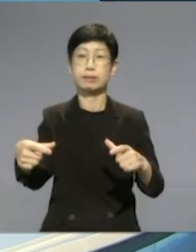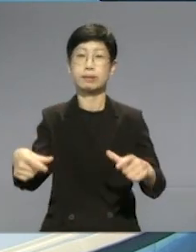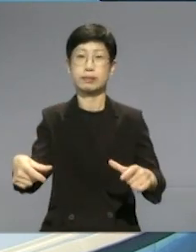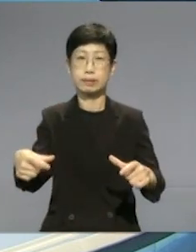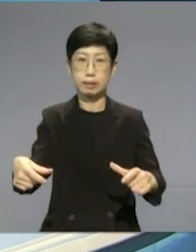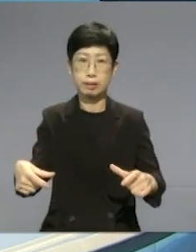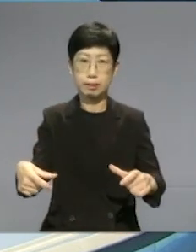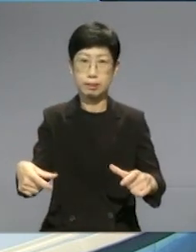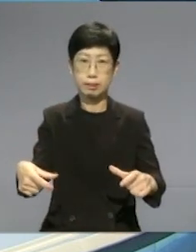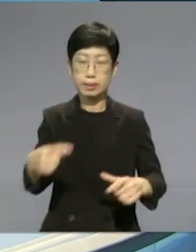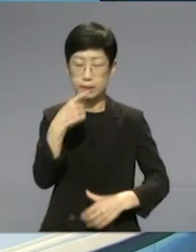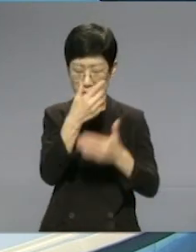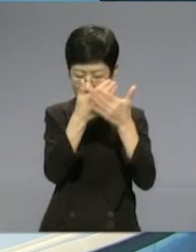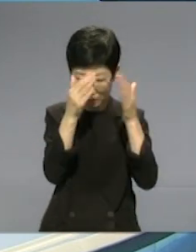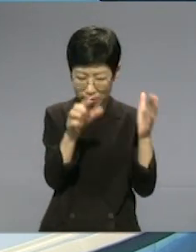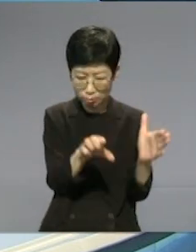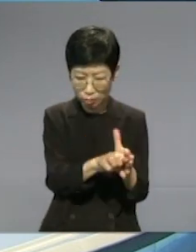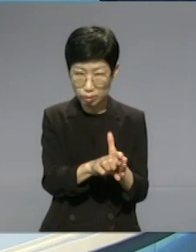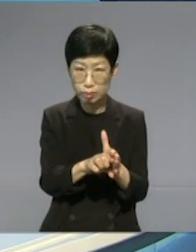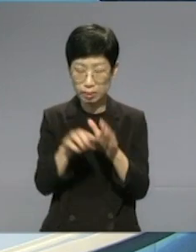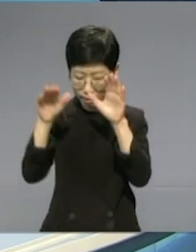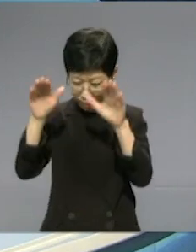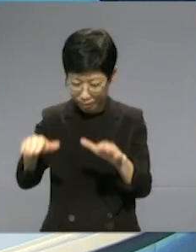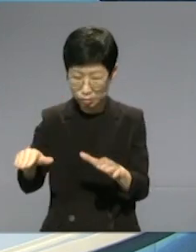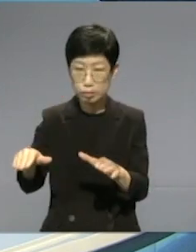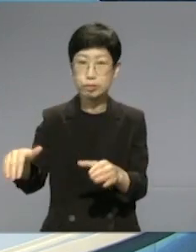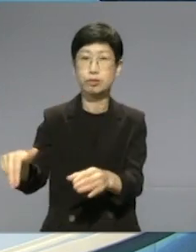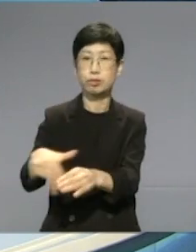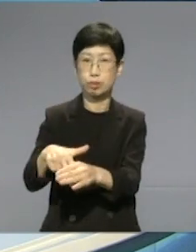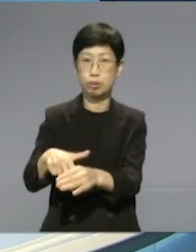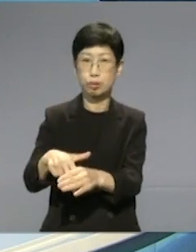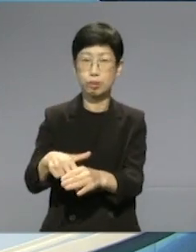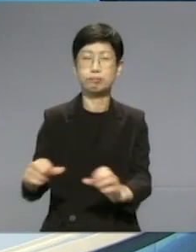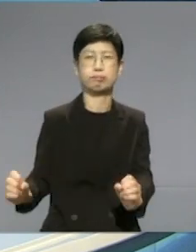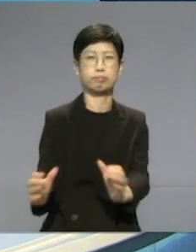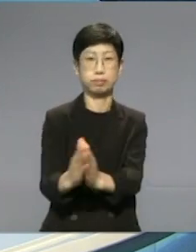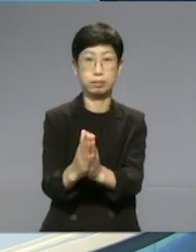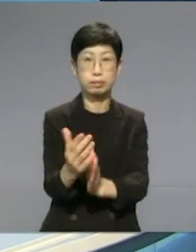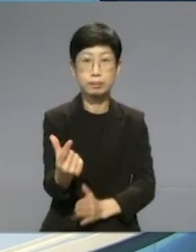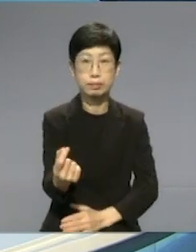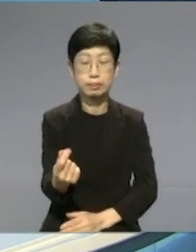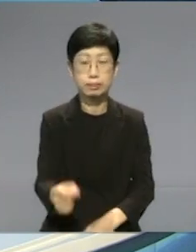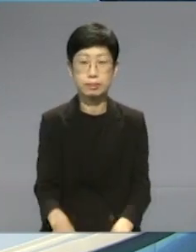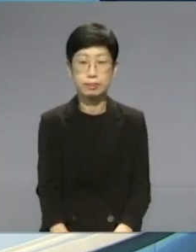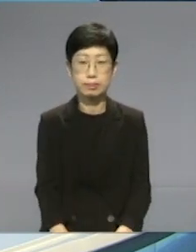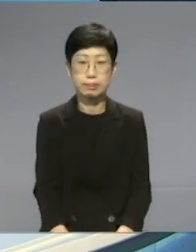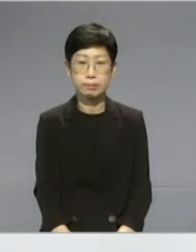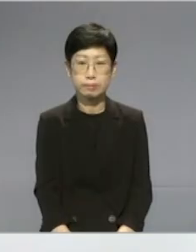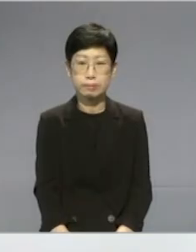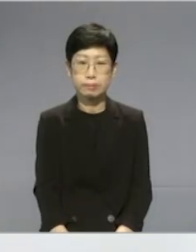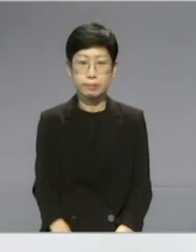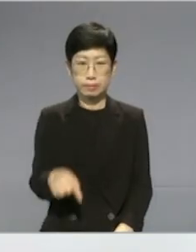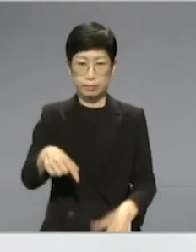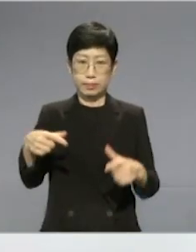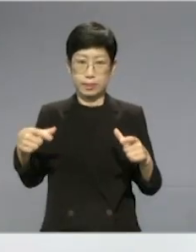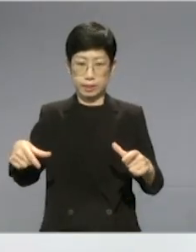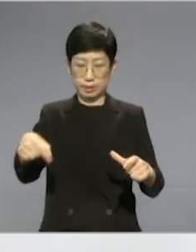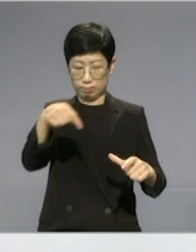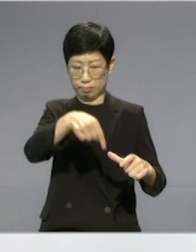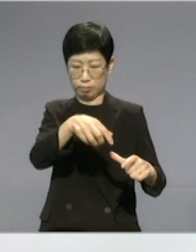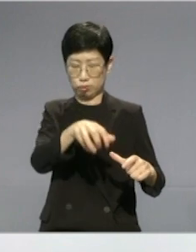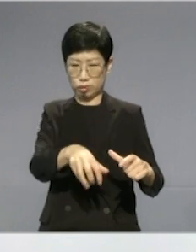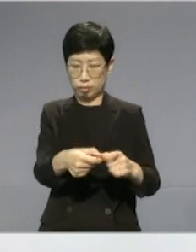하리아나주에서 이슬람교도와 힌두교도가 충돌했다던데 무슨 일입니까? 네, 하리아나주